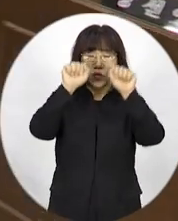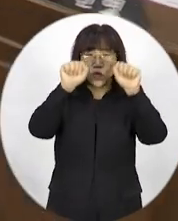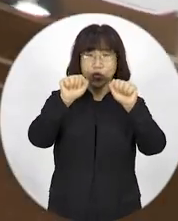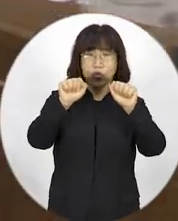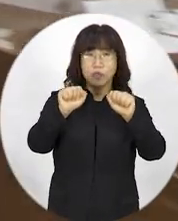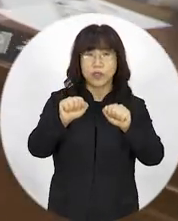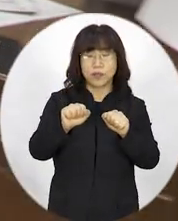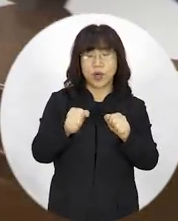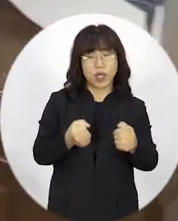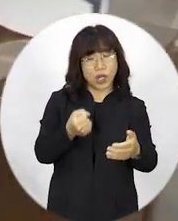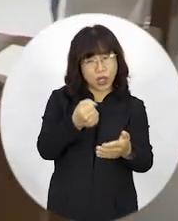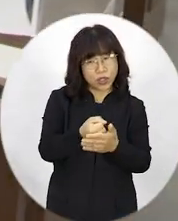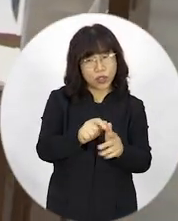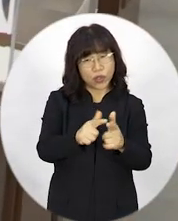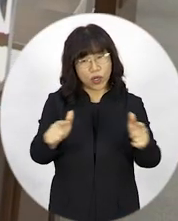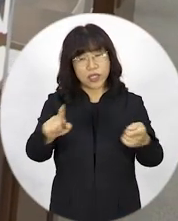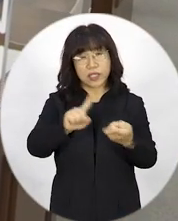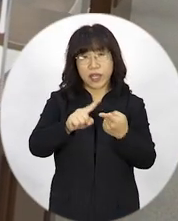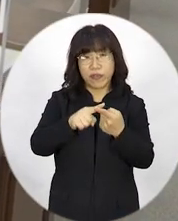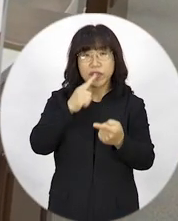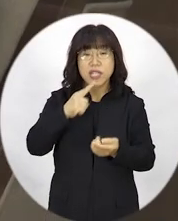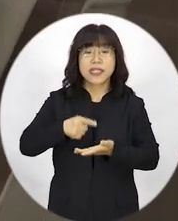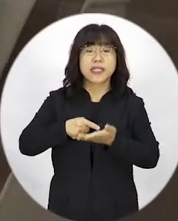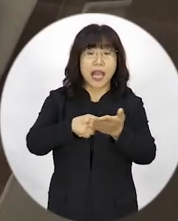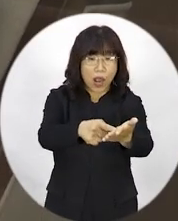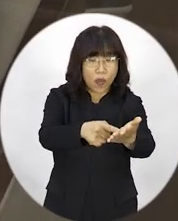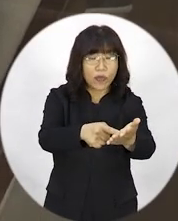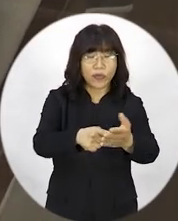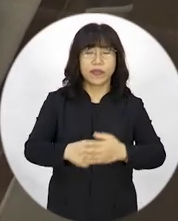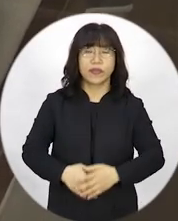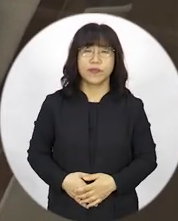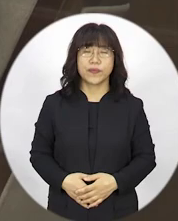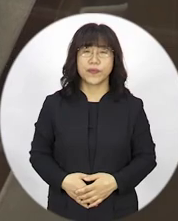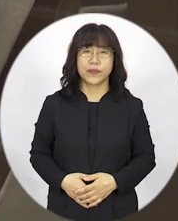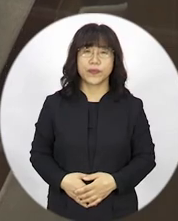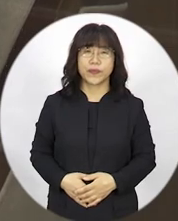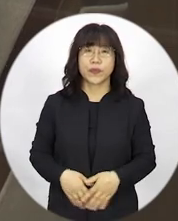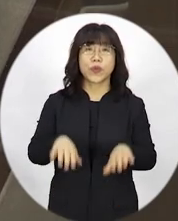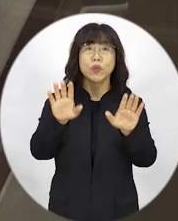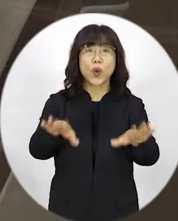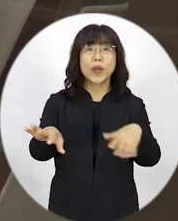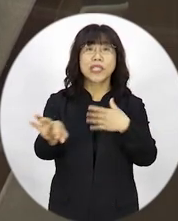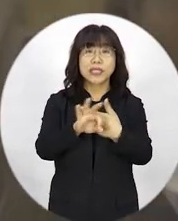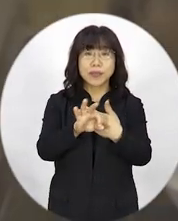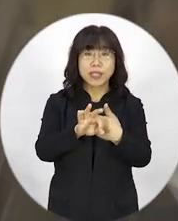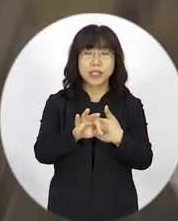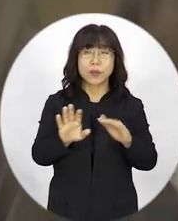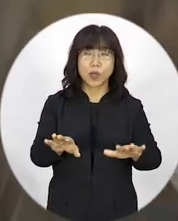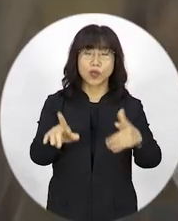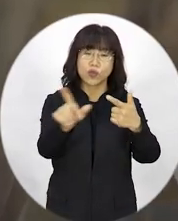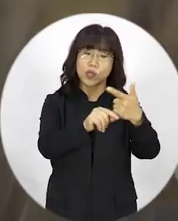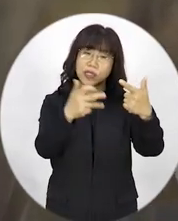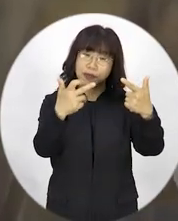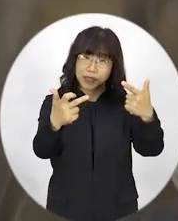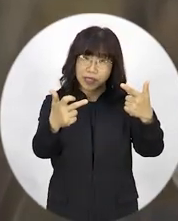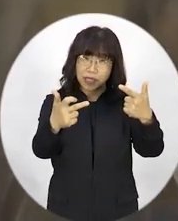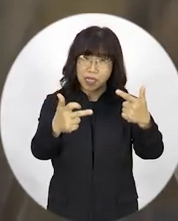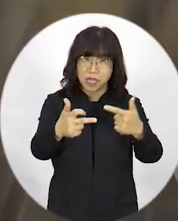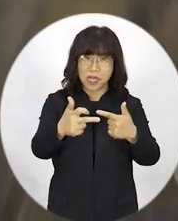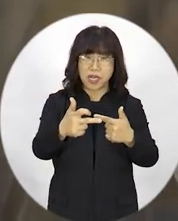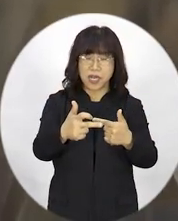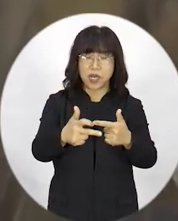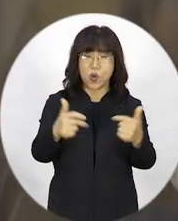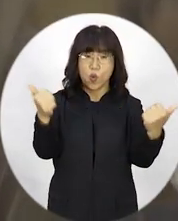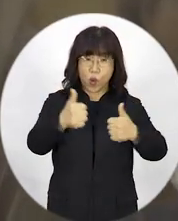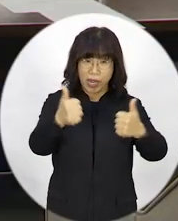체육시설 결정 변경안에 관한 의견 제시의 건 1건도 심사됐습니다. 이번 임시회는 지난 17일 2차